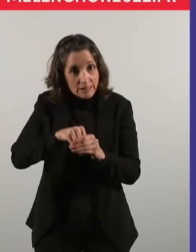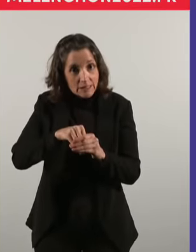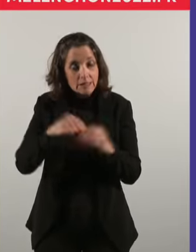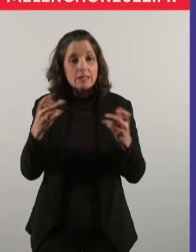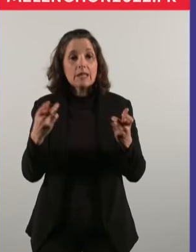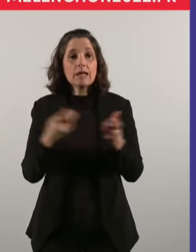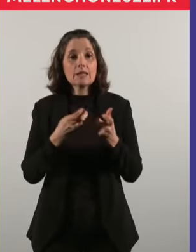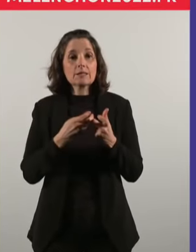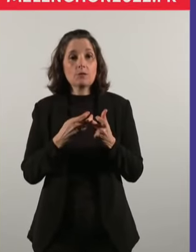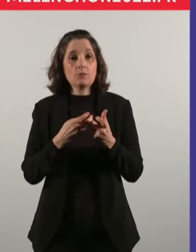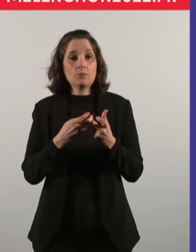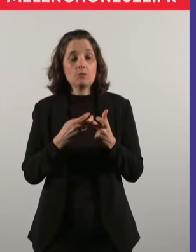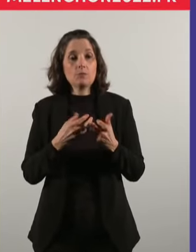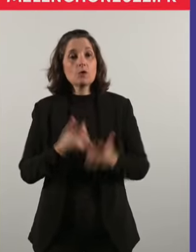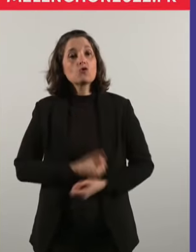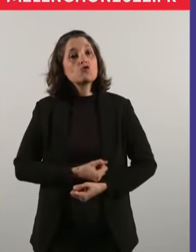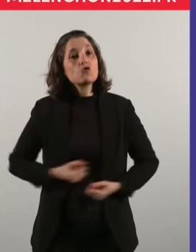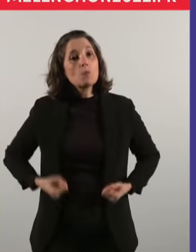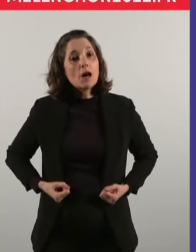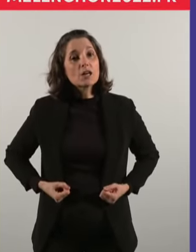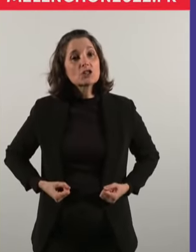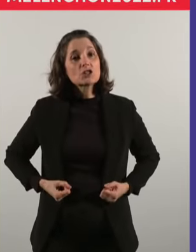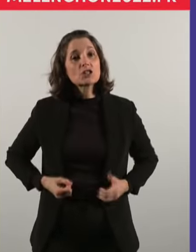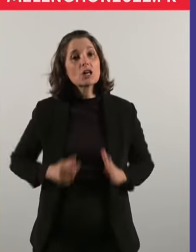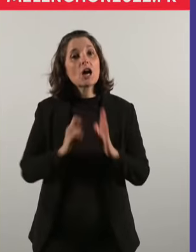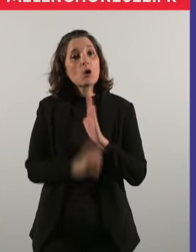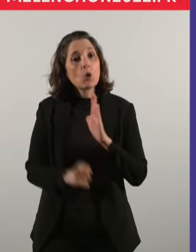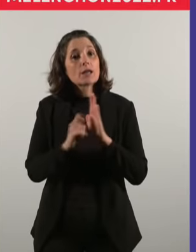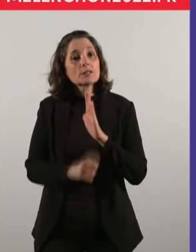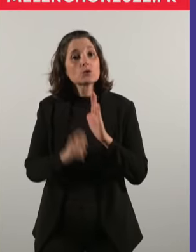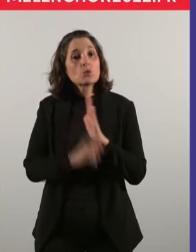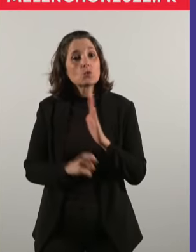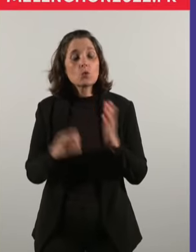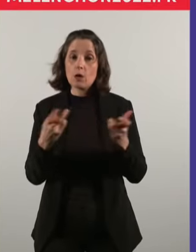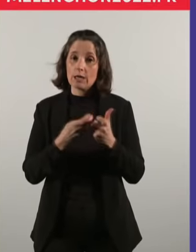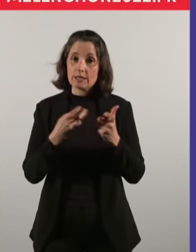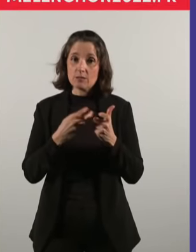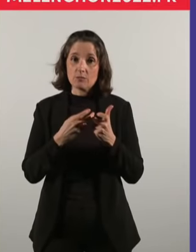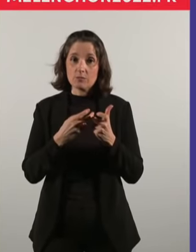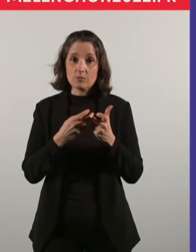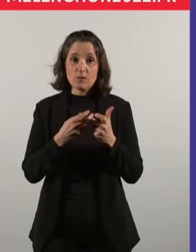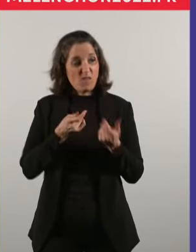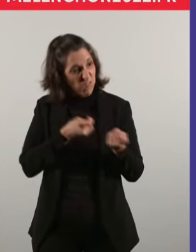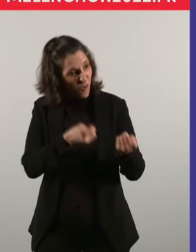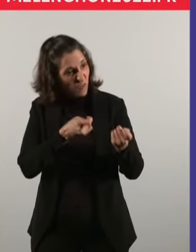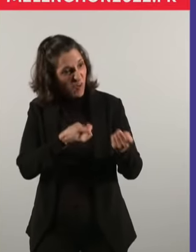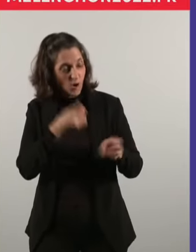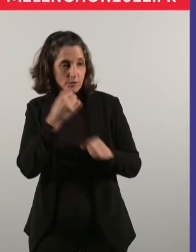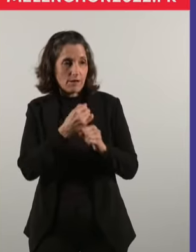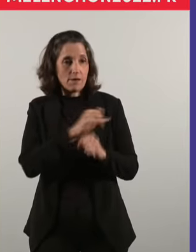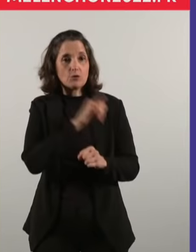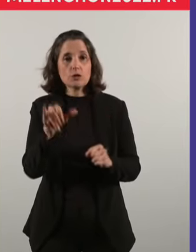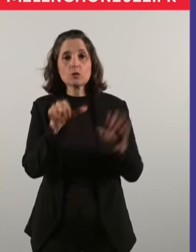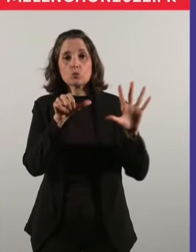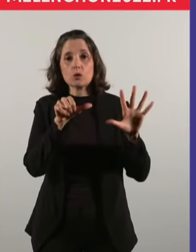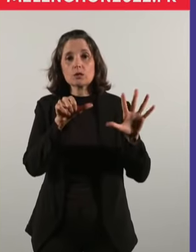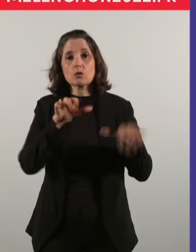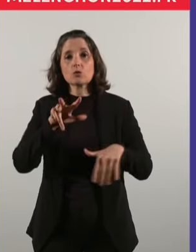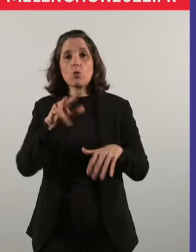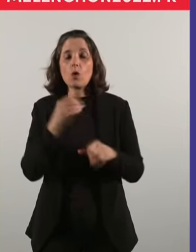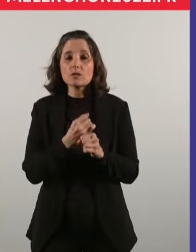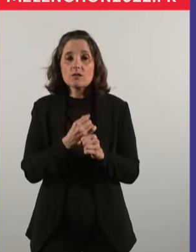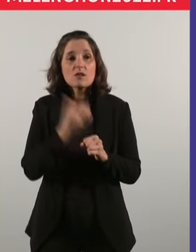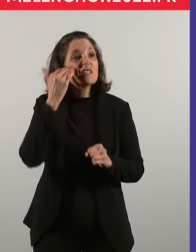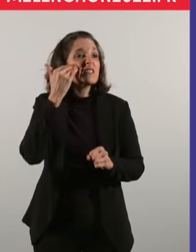chômage. Parce que quand vous obligez les gens à travailler jusqu'à 63 ans, vous savez aussi bien que moi qu'à partir de 59, ils ne trouvent plus de